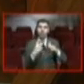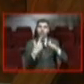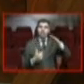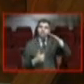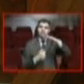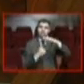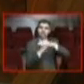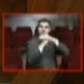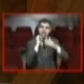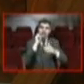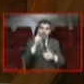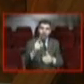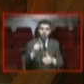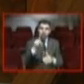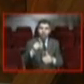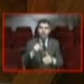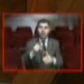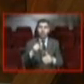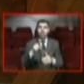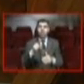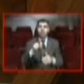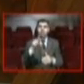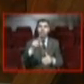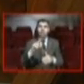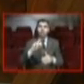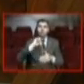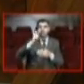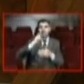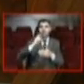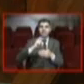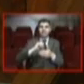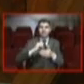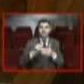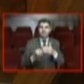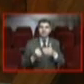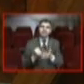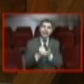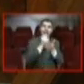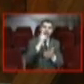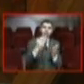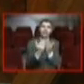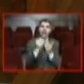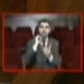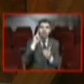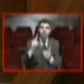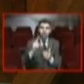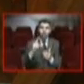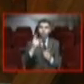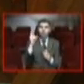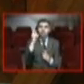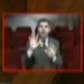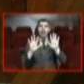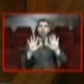في مجال البيداغوجي غادي يكون جاهز من هنا الكتوبر الجاي شاء الله